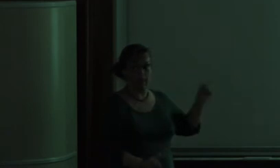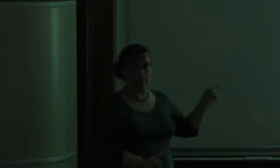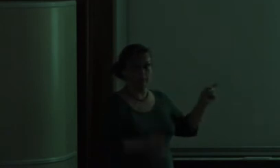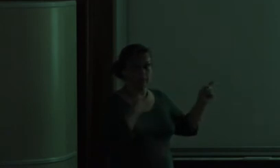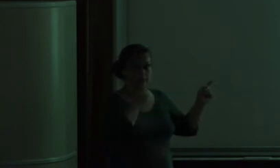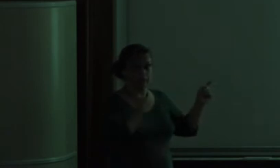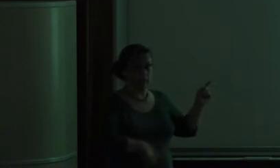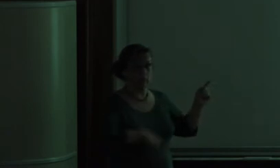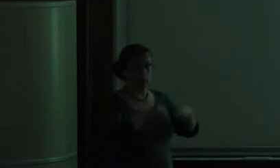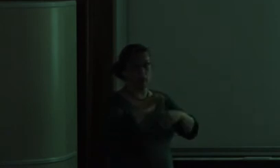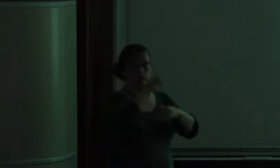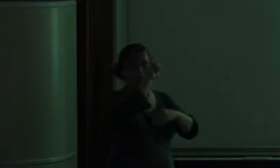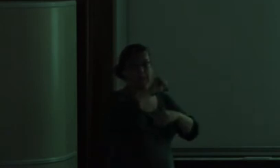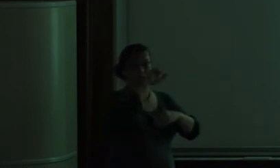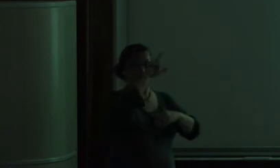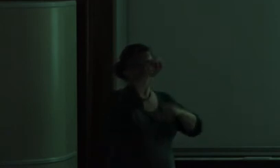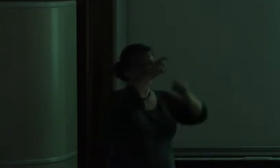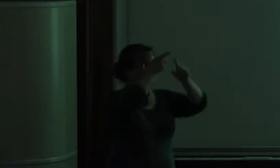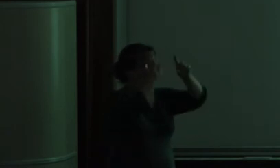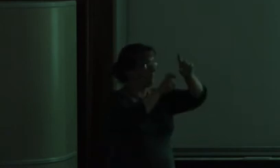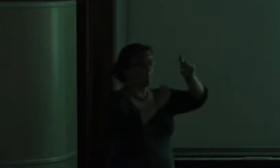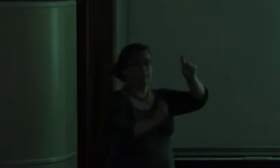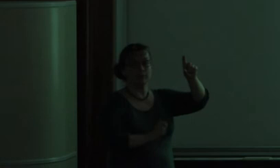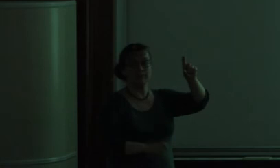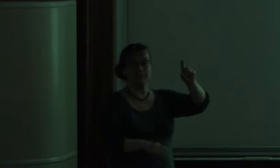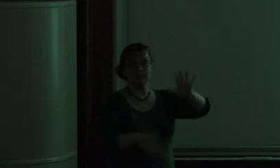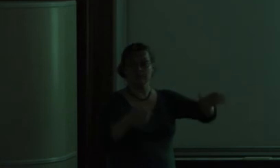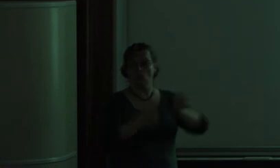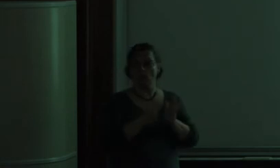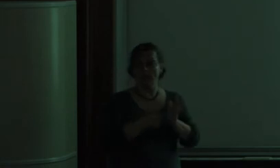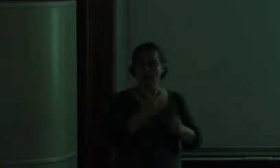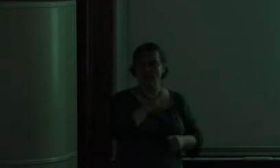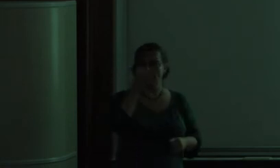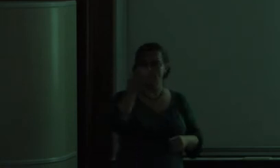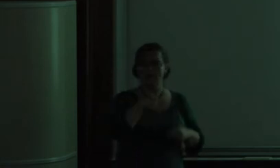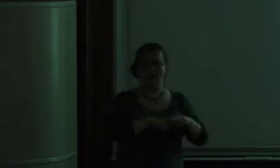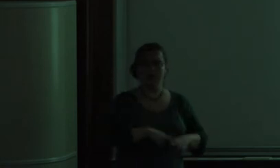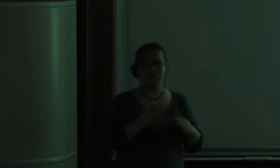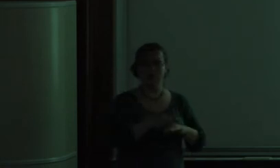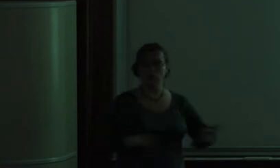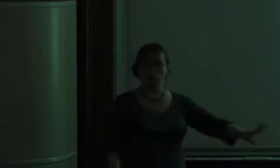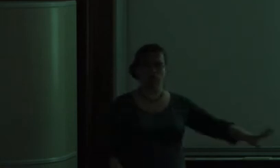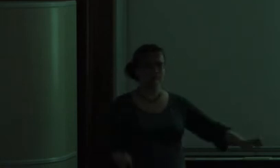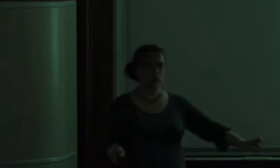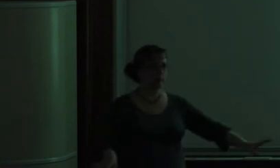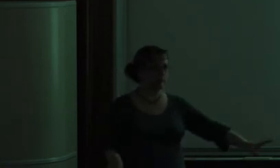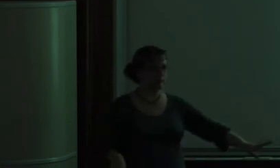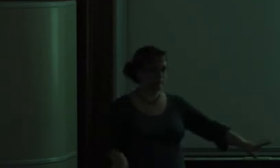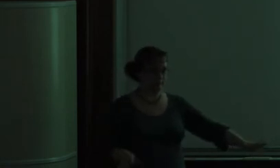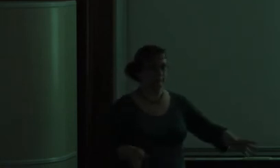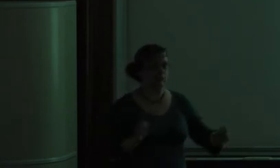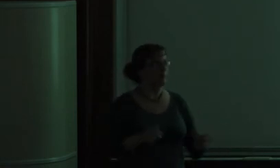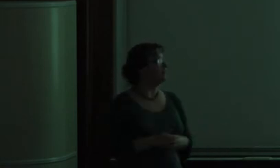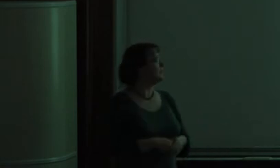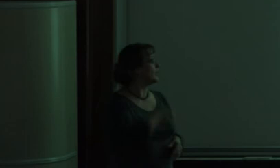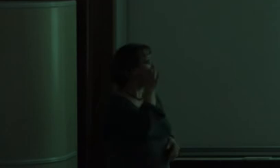de passer de yield au yield. En fait, je viens de me répéter parce qu'il vient de me dire qu'il ne me reste plus que 10 minutes, ça m'a perturbé. Donc, ok. Donc là, ce générateur, ça